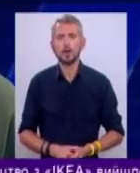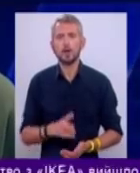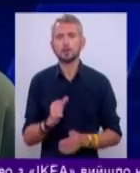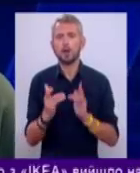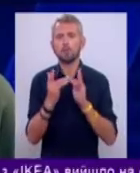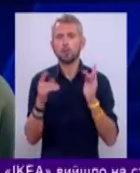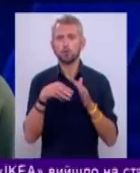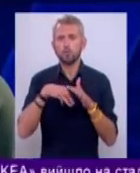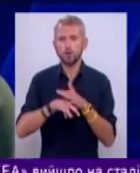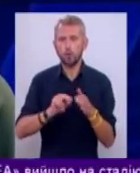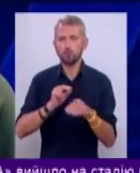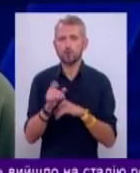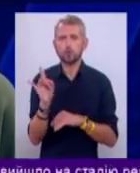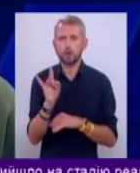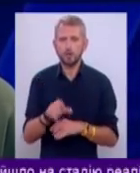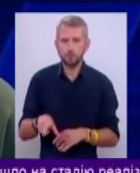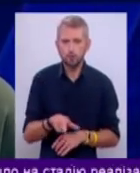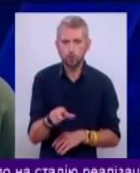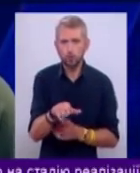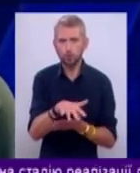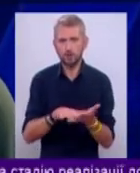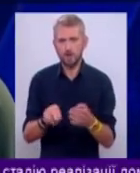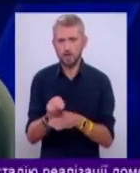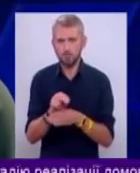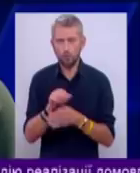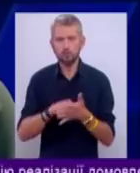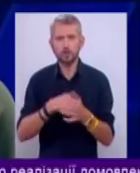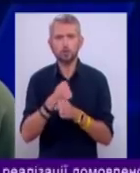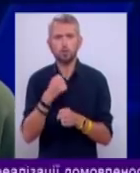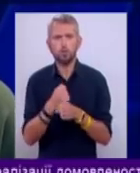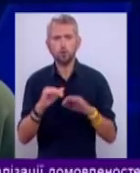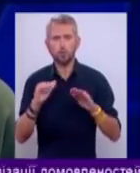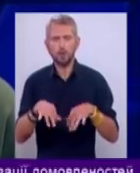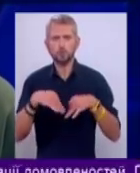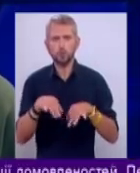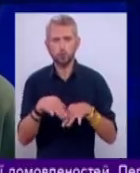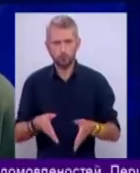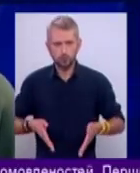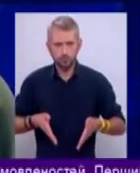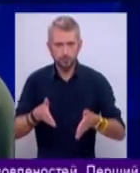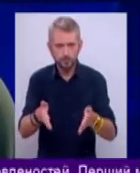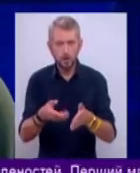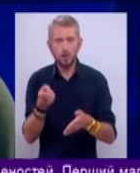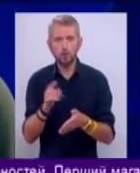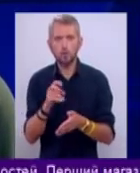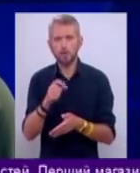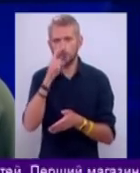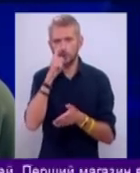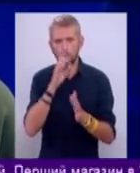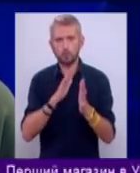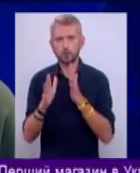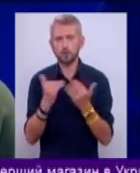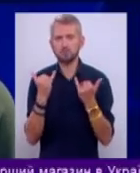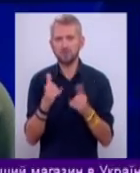На мосту метро через Рузанівську протоку триває ремонт. Через роботи обмежили рух проїжджою частиною, тож на Броварському